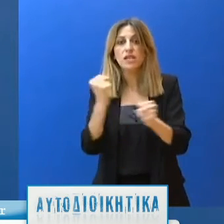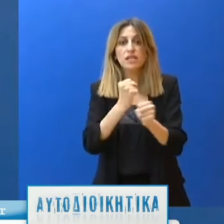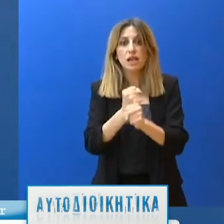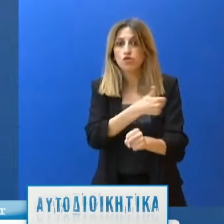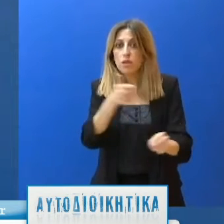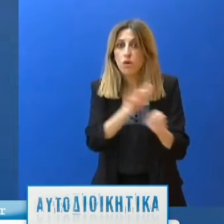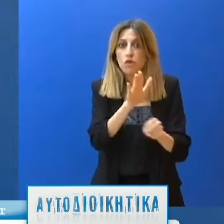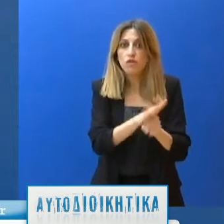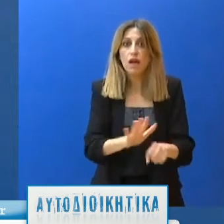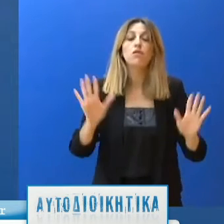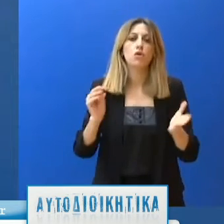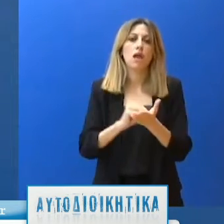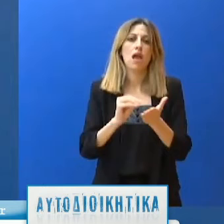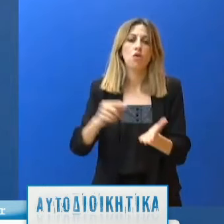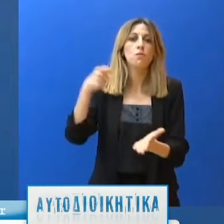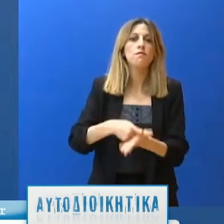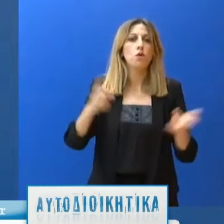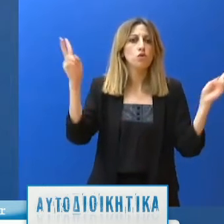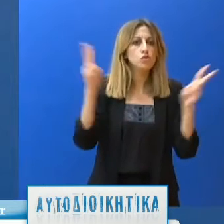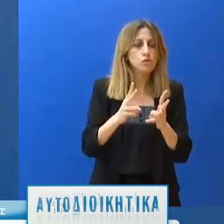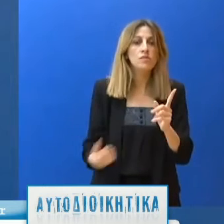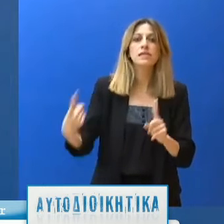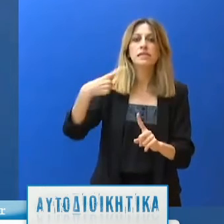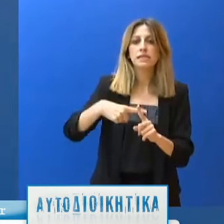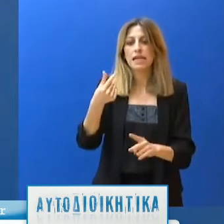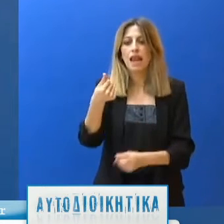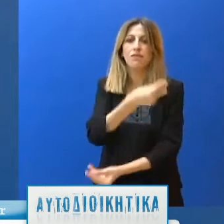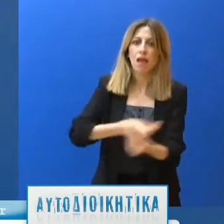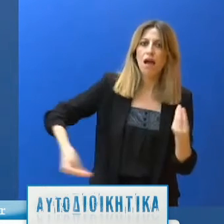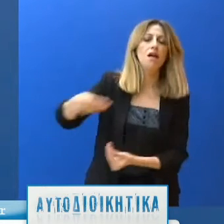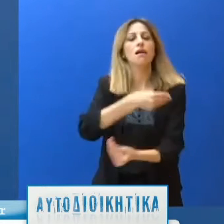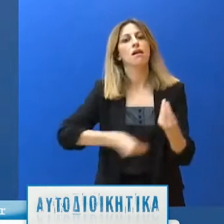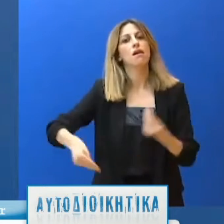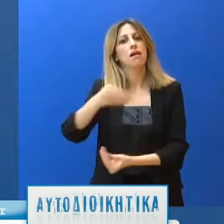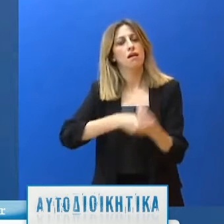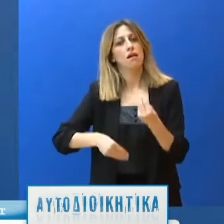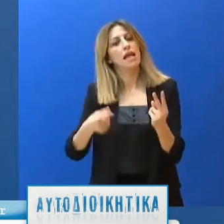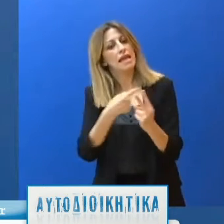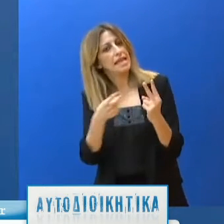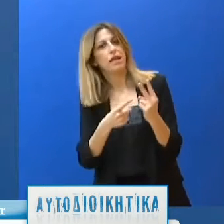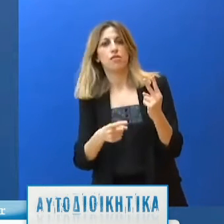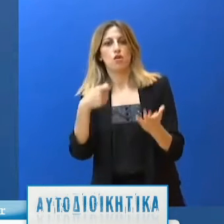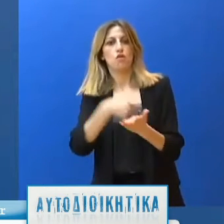χορήγηση ρευστότητας. Κάνουμε και τα δύο. Συγκεκριμένα, η κυβέρνηση